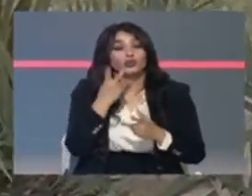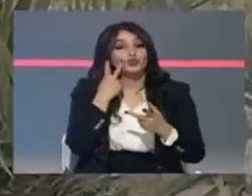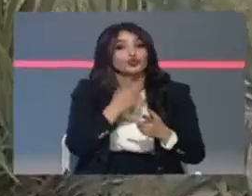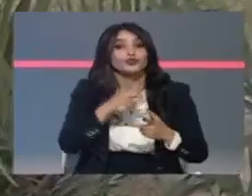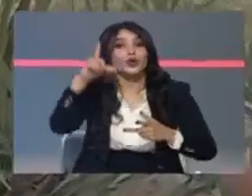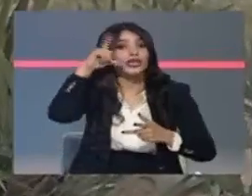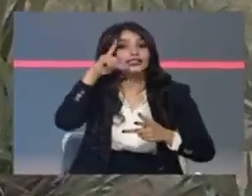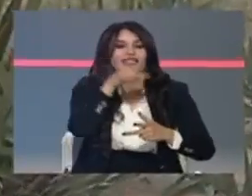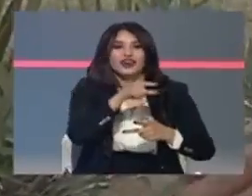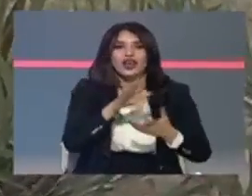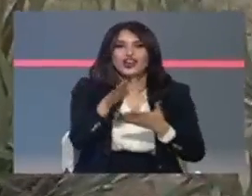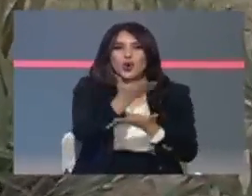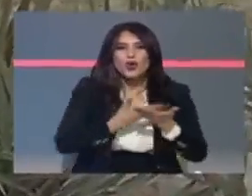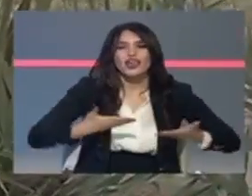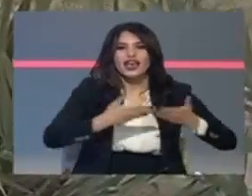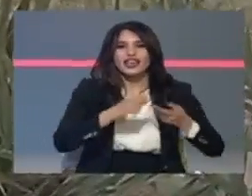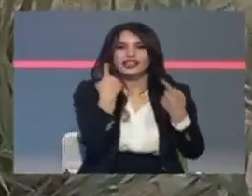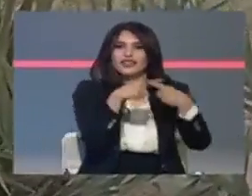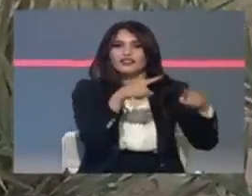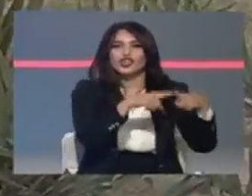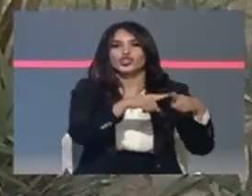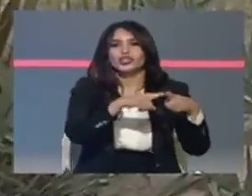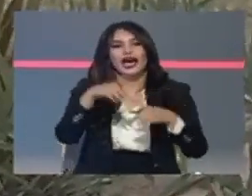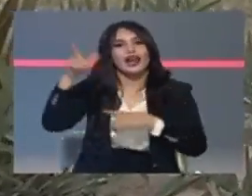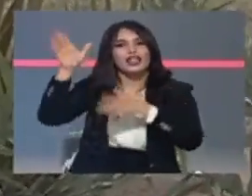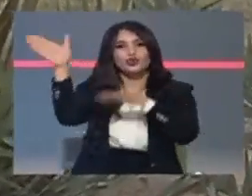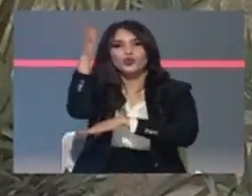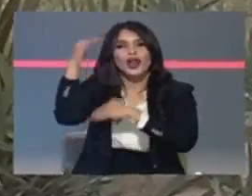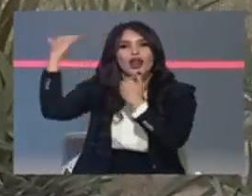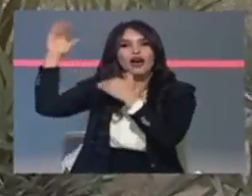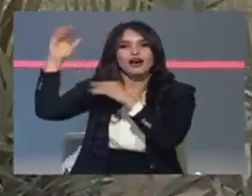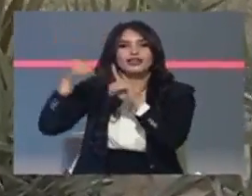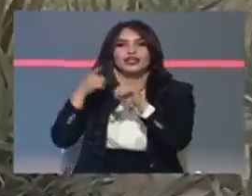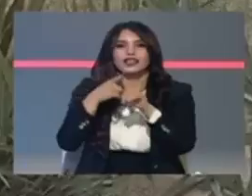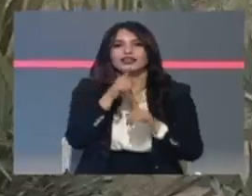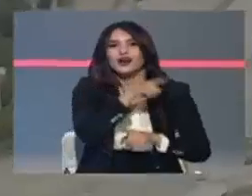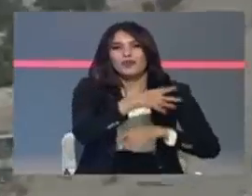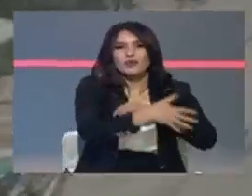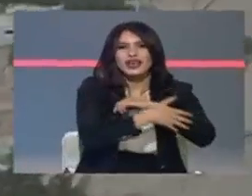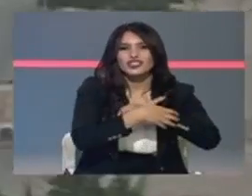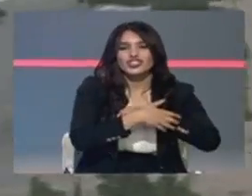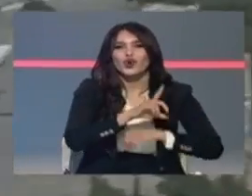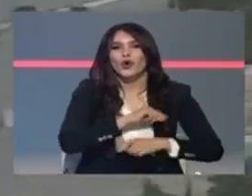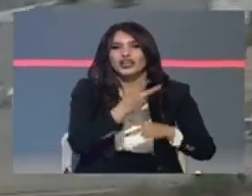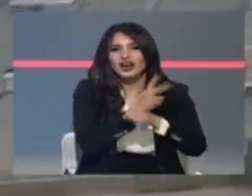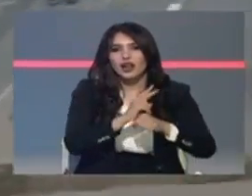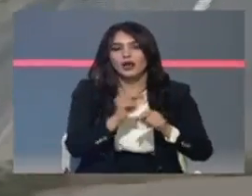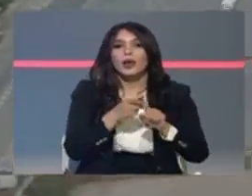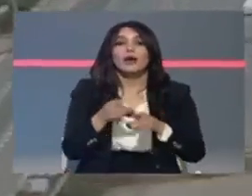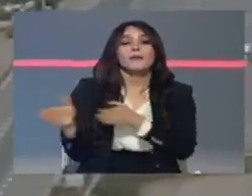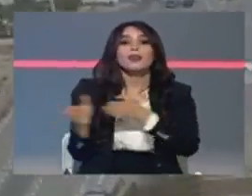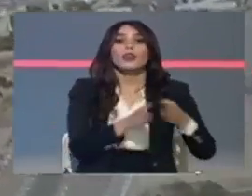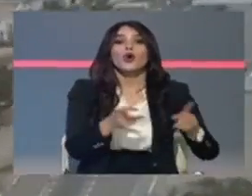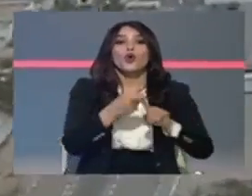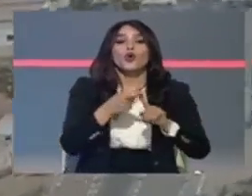أن وضعية يختلف فيها العامل على بقية الدول الأخرى للهشاشة الوضع والوضع. نعم. ويبقى مع ذلك بحسب